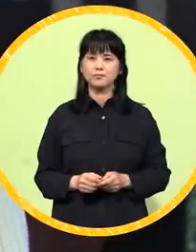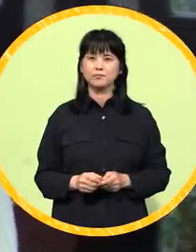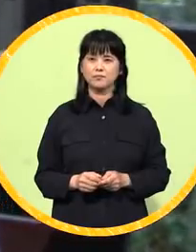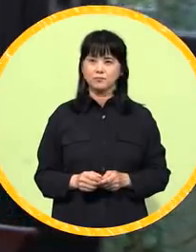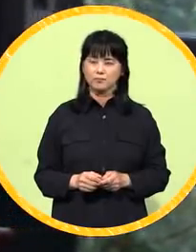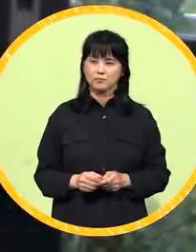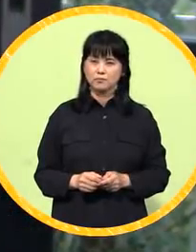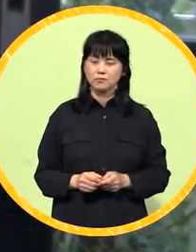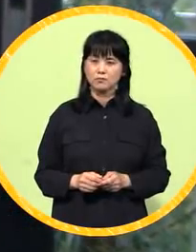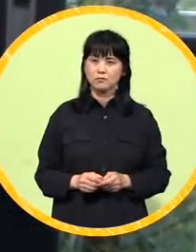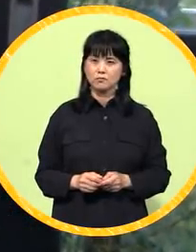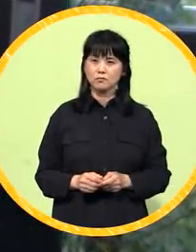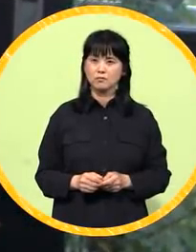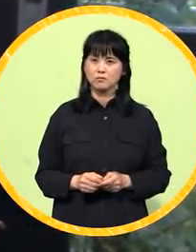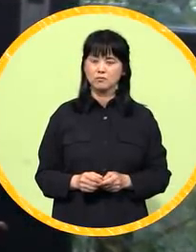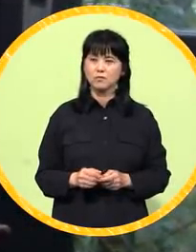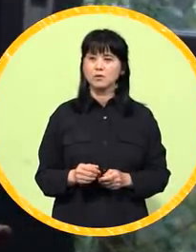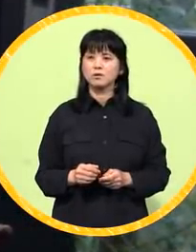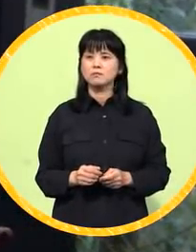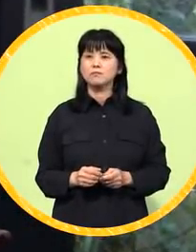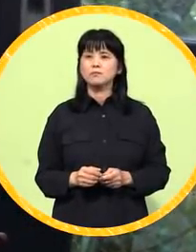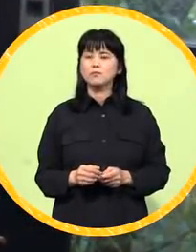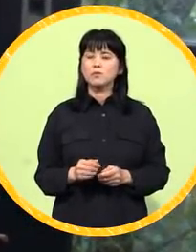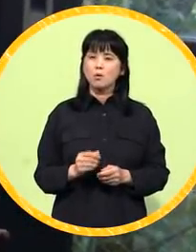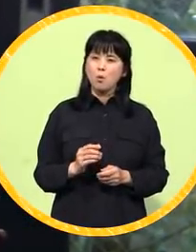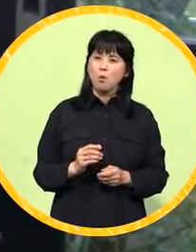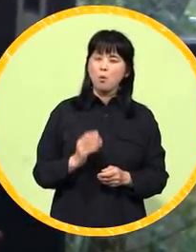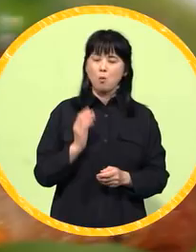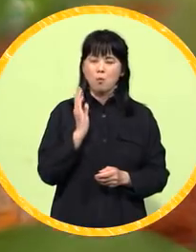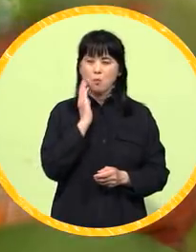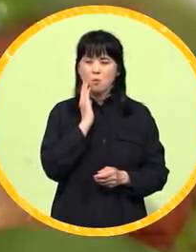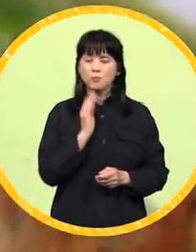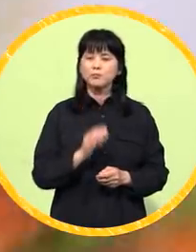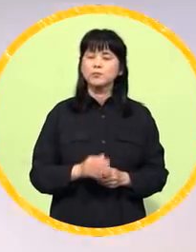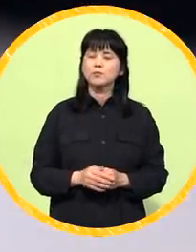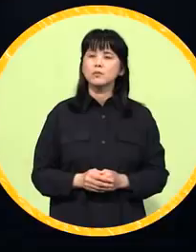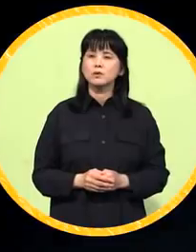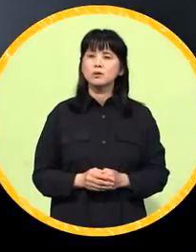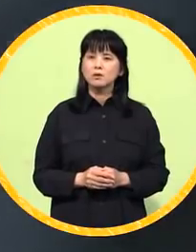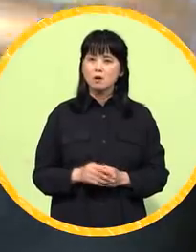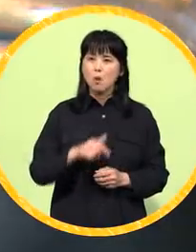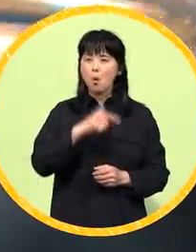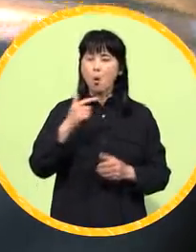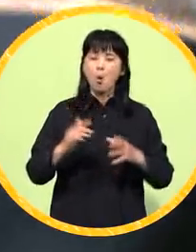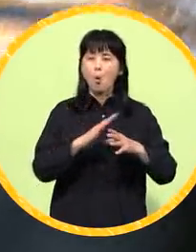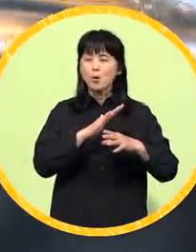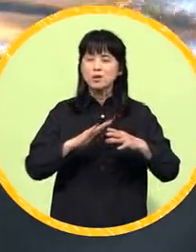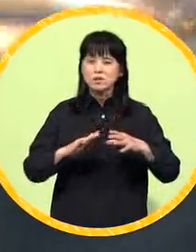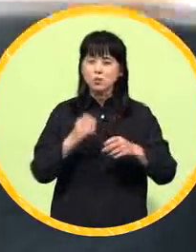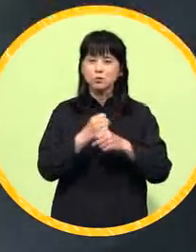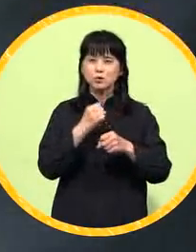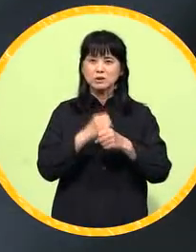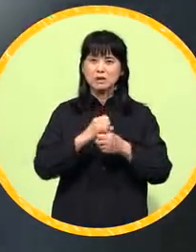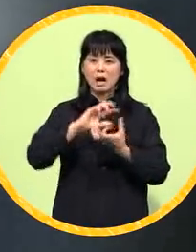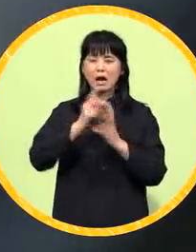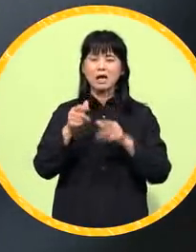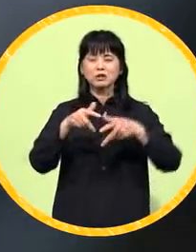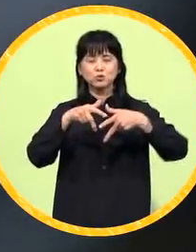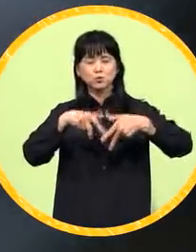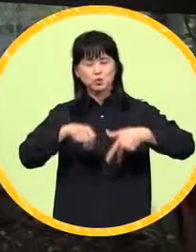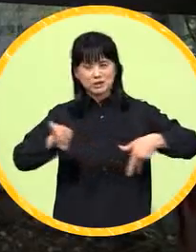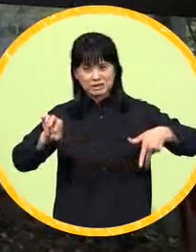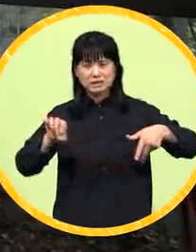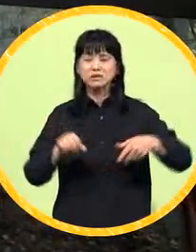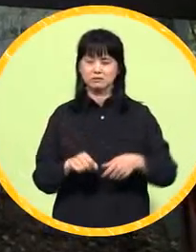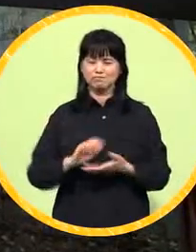p ああああはいいいん大佐さんの花ずきんねっ